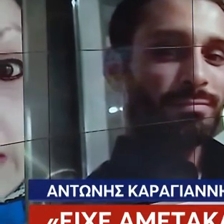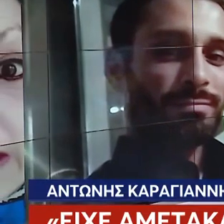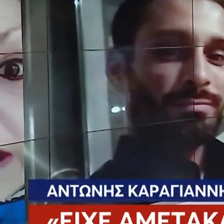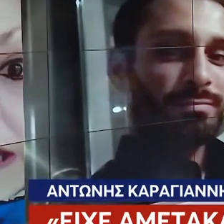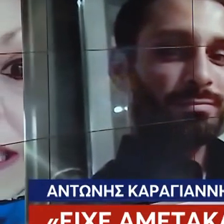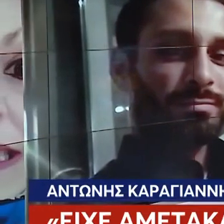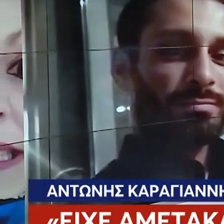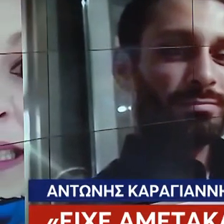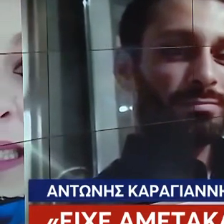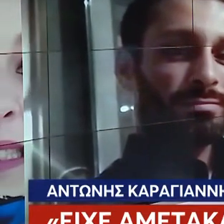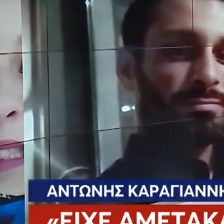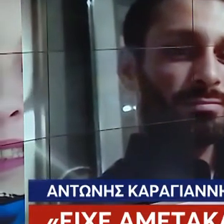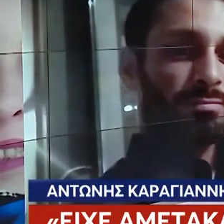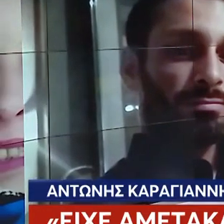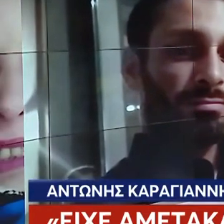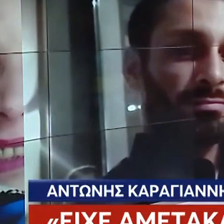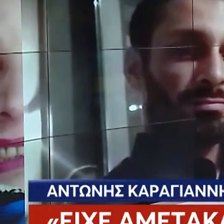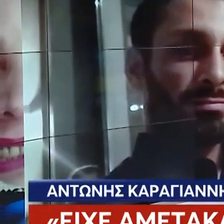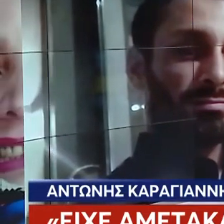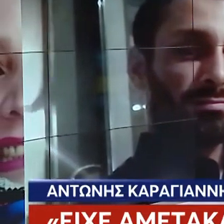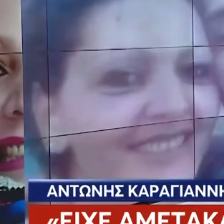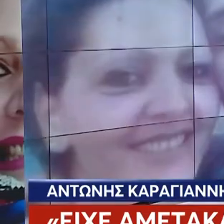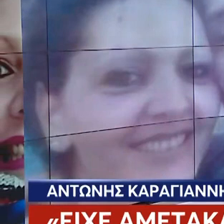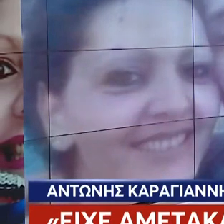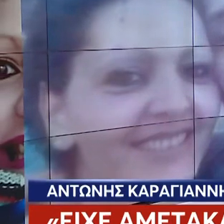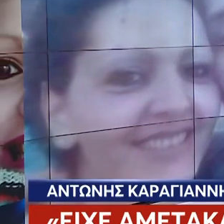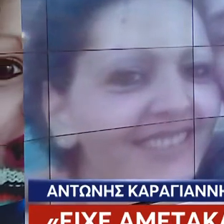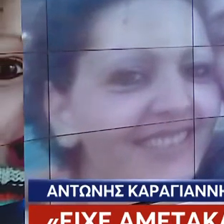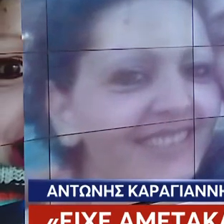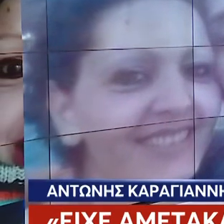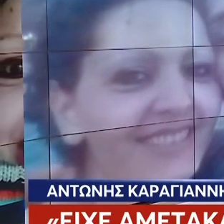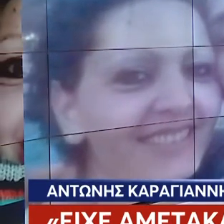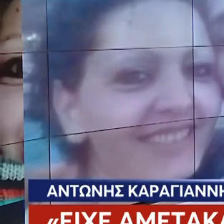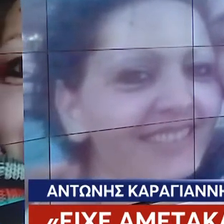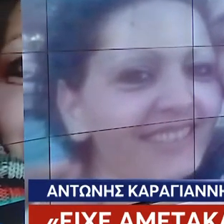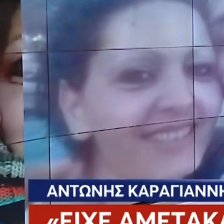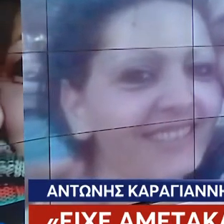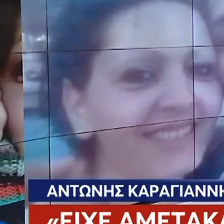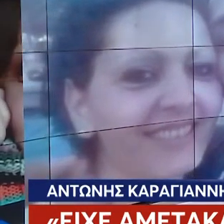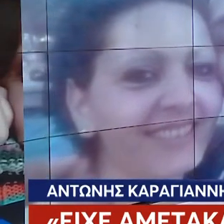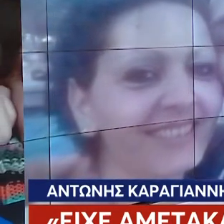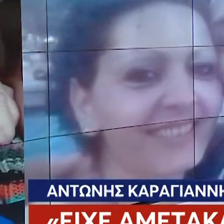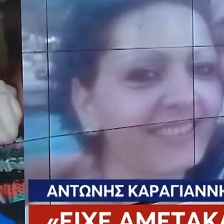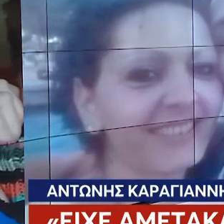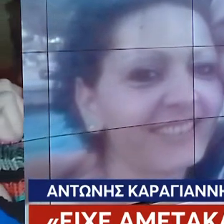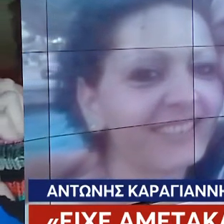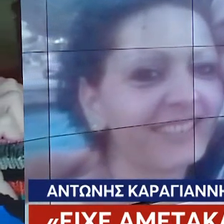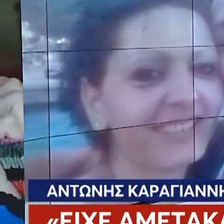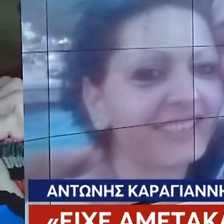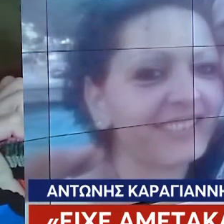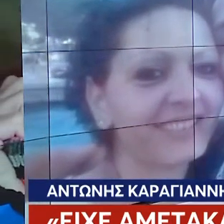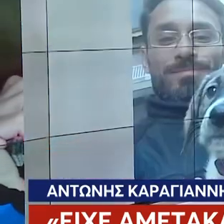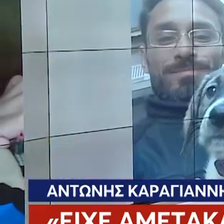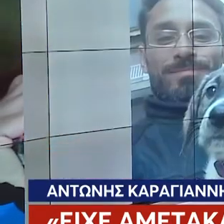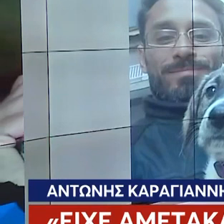αργά για τη Γεωργία και τώρα ούτως ή άλλως. Είναι αργά, αλλά έστω και σήμερα μπορεί να γίνει. Μάλιστα. Πραγματικά. Γιατί ακόμα σήμερα δεν είναι κρατούμενος. Και να σημειώσω σε κάτι ακόμα.